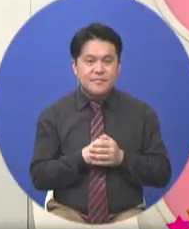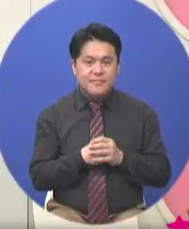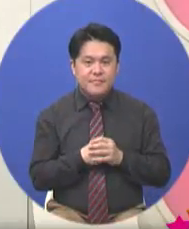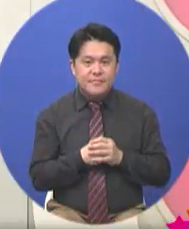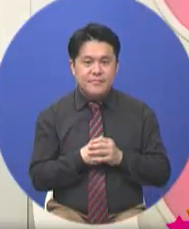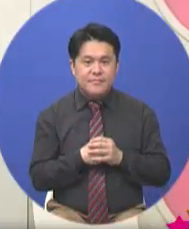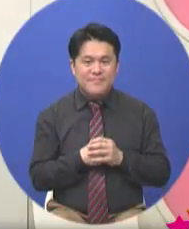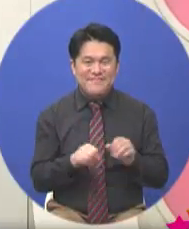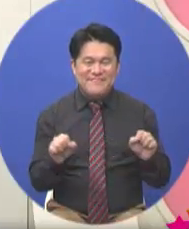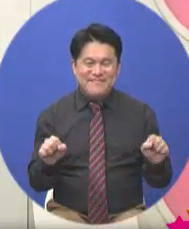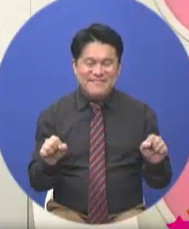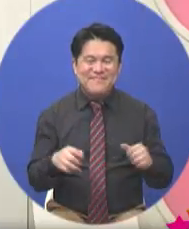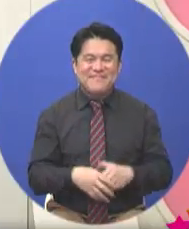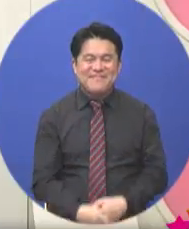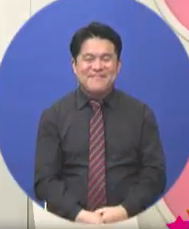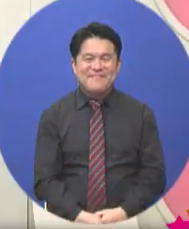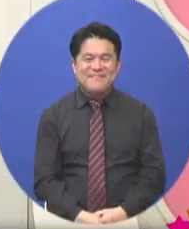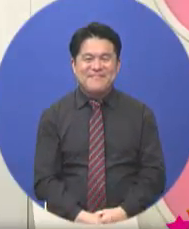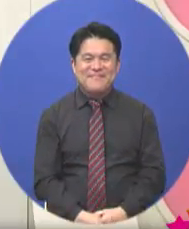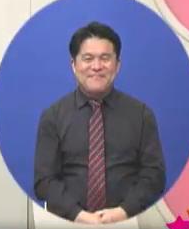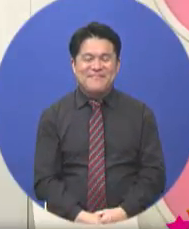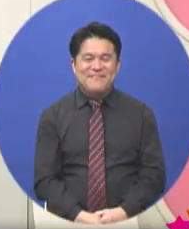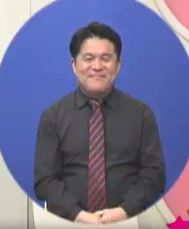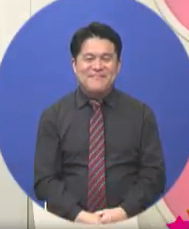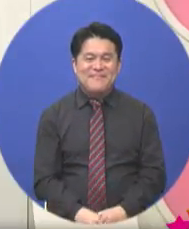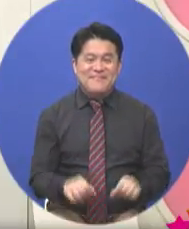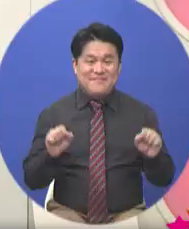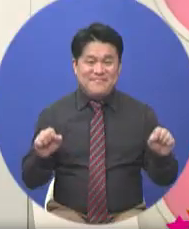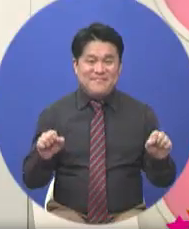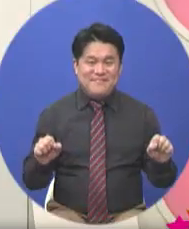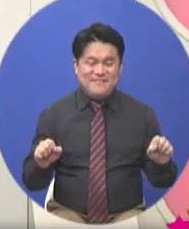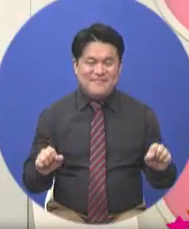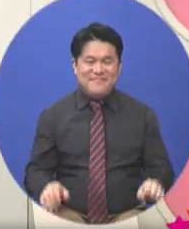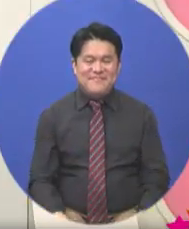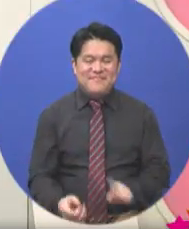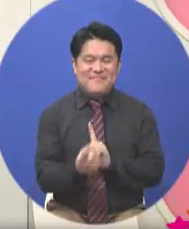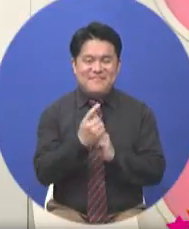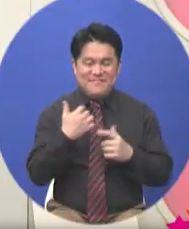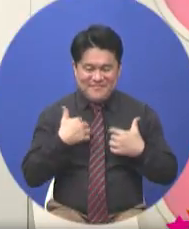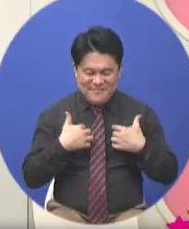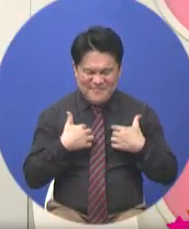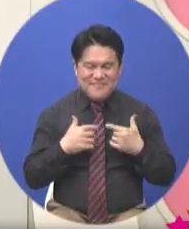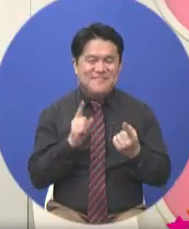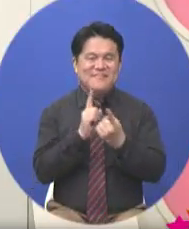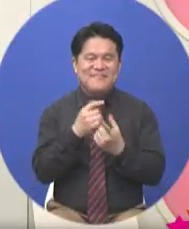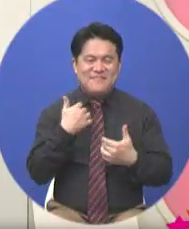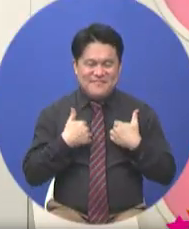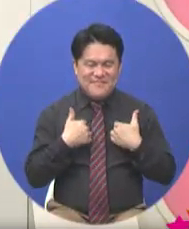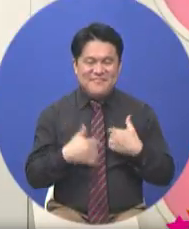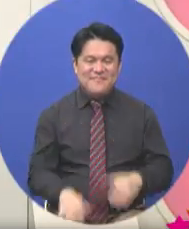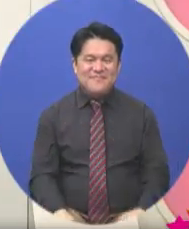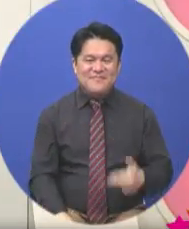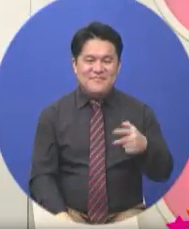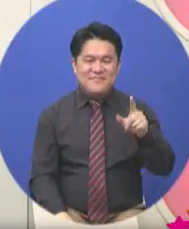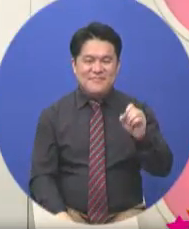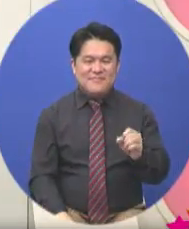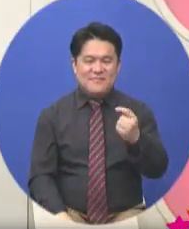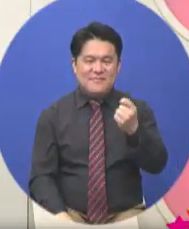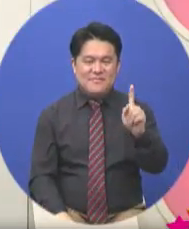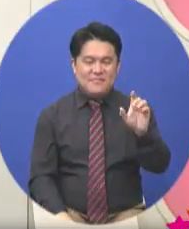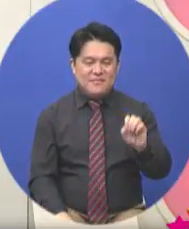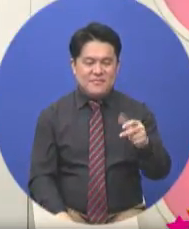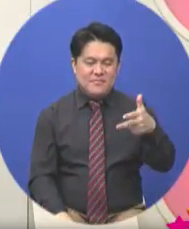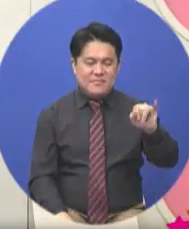보도록 하겠습니다. 안녕하세요. 예예 예, 여보세요. 예, 반갑습니다. 예, 반갑습니다.